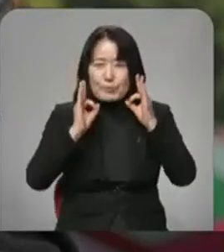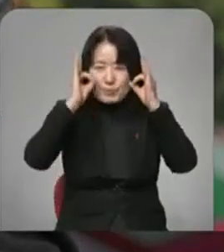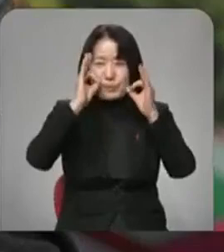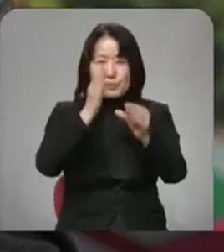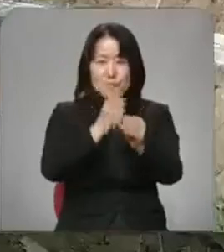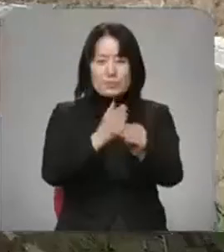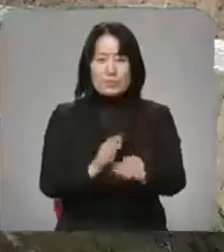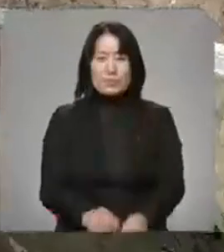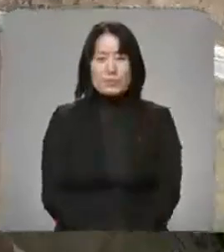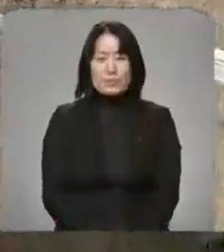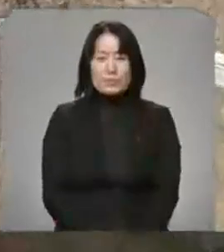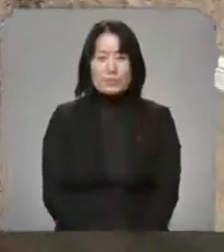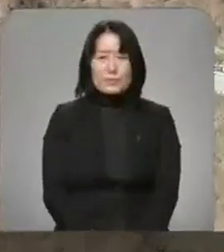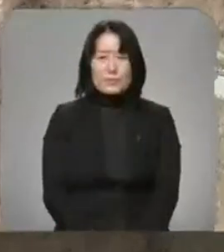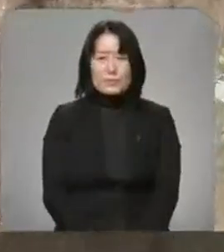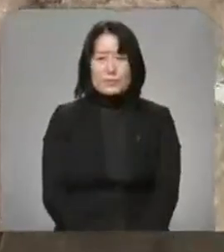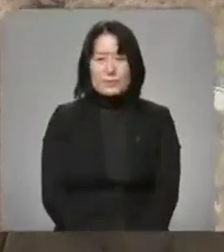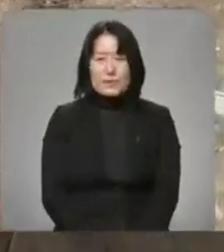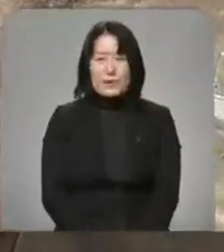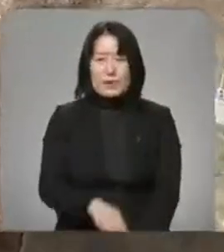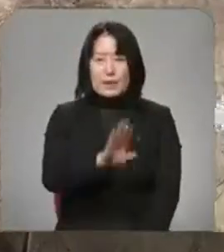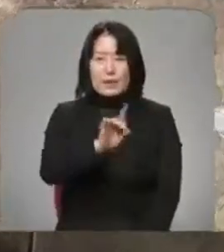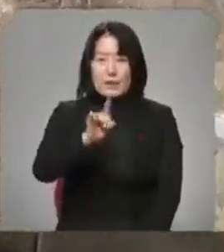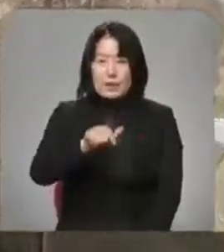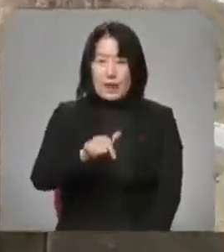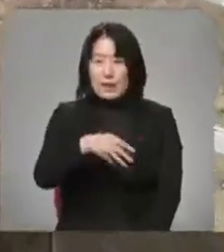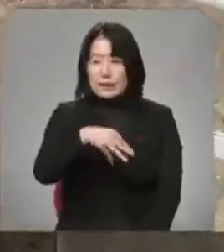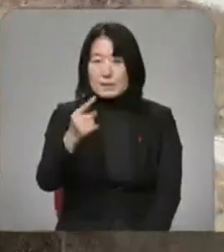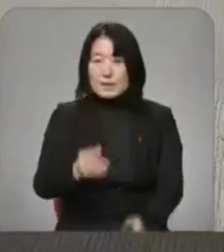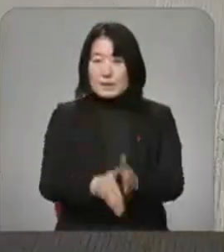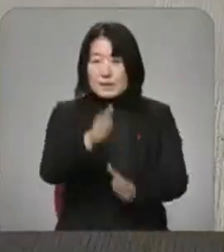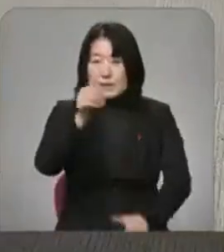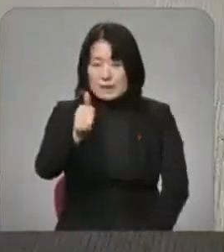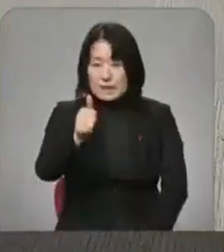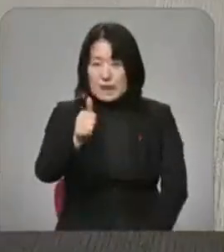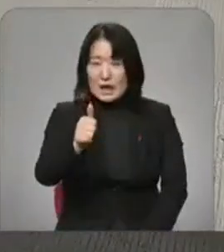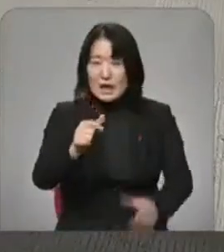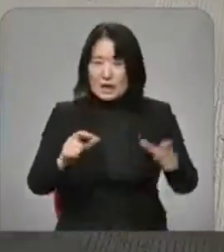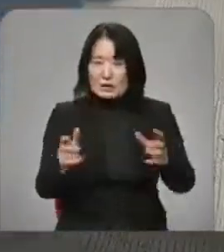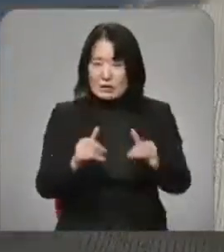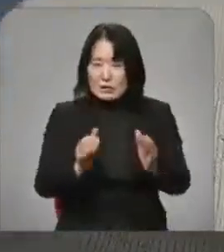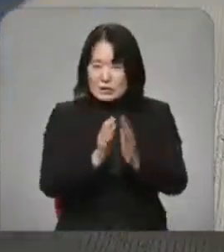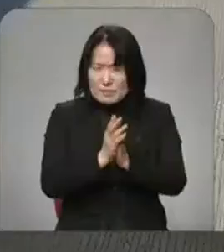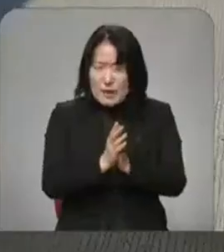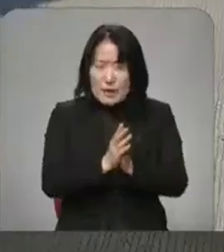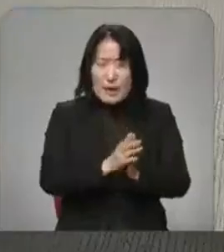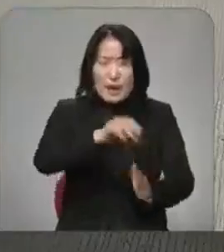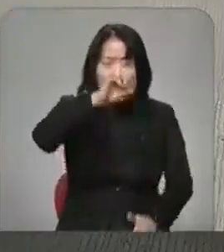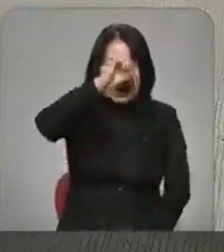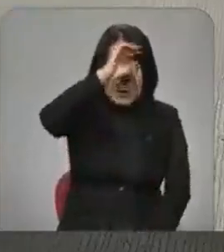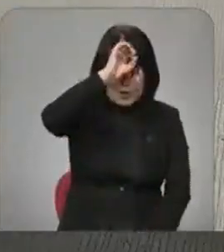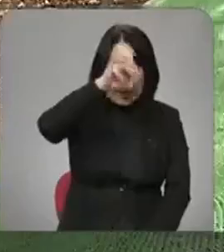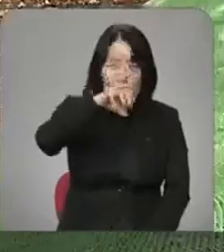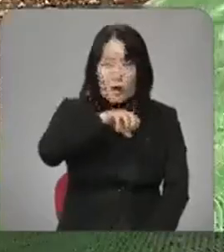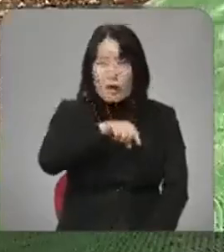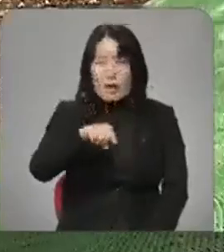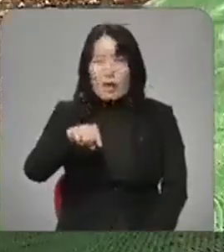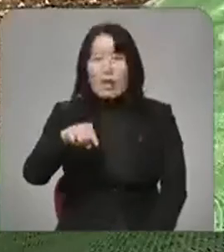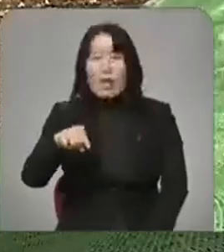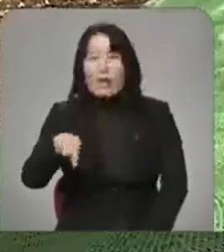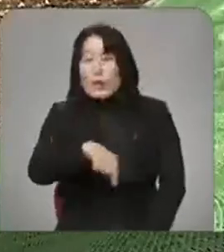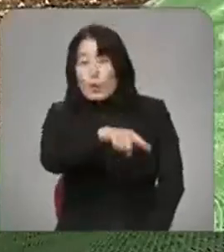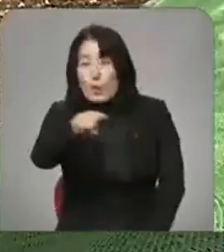다하고 있습니다. 박상수 삼척시장은 또 주민 숙원 사업인 영월삼척 동서고속도로 건설